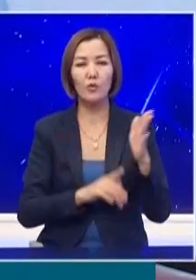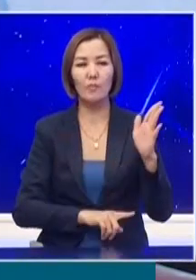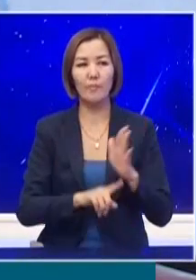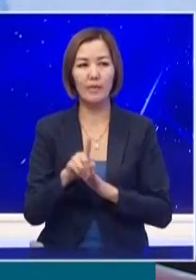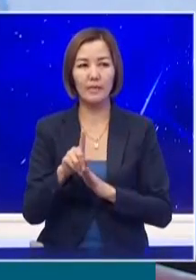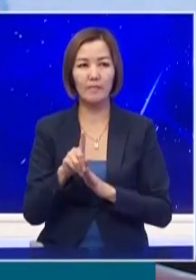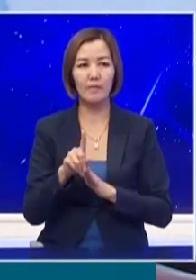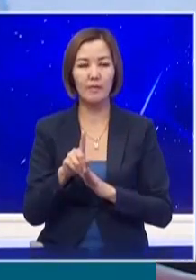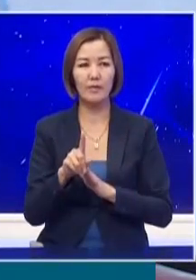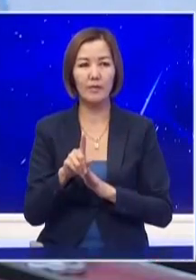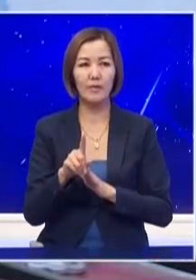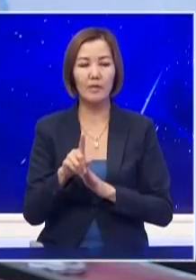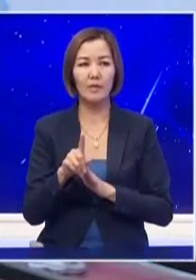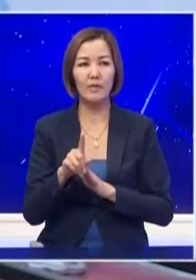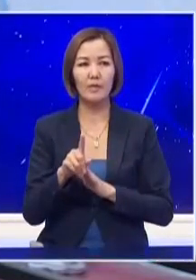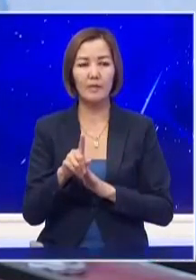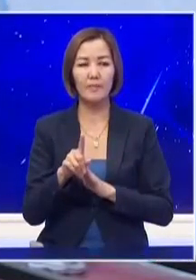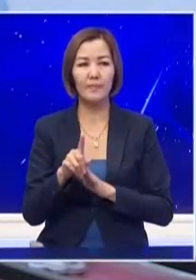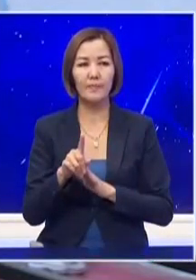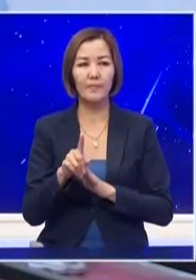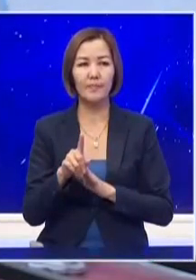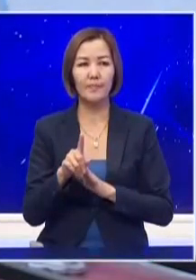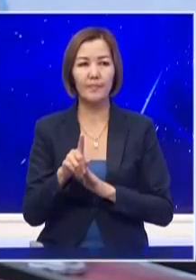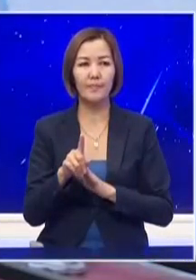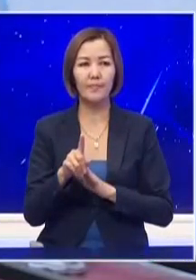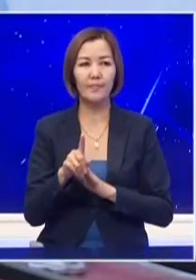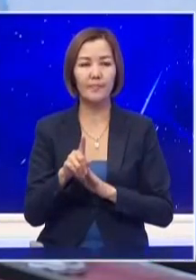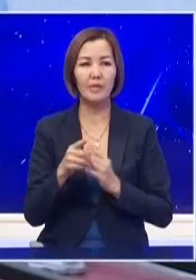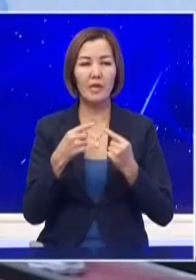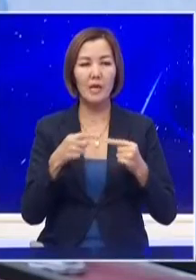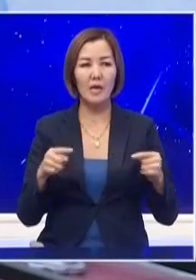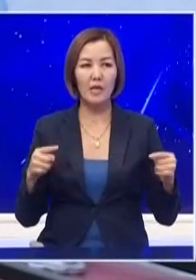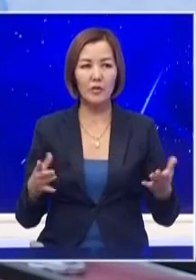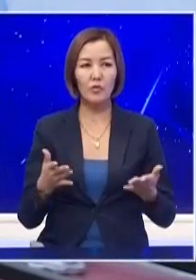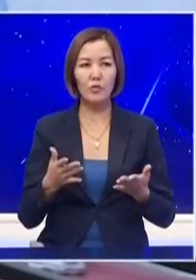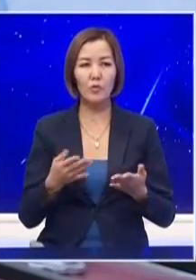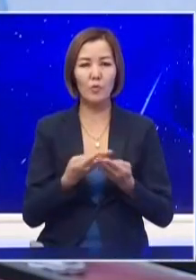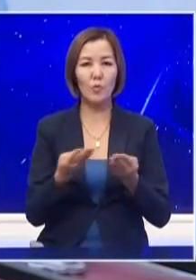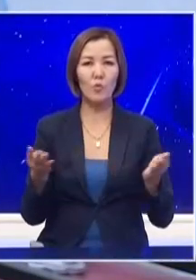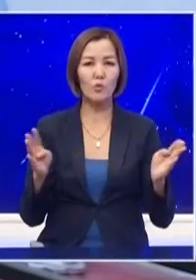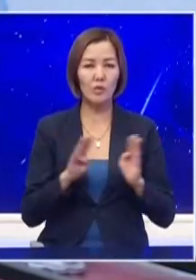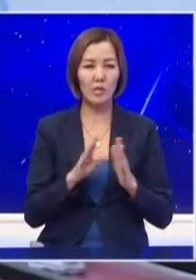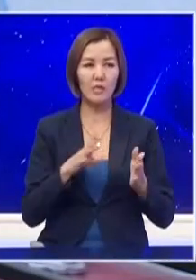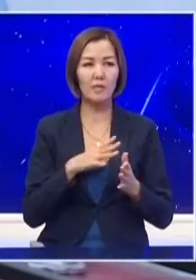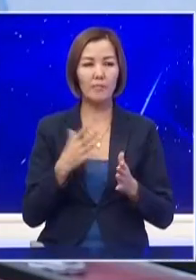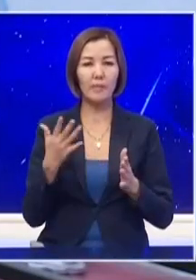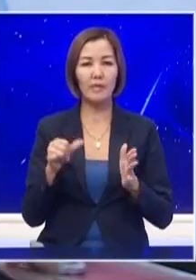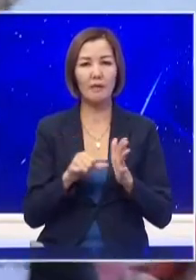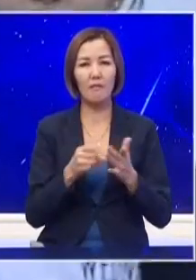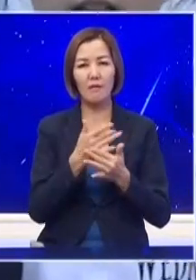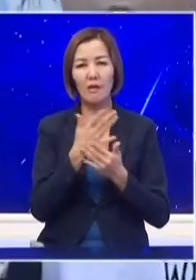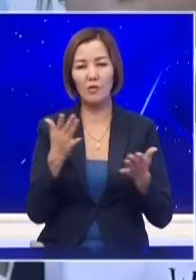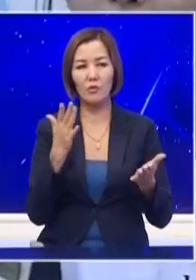қазақ үйдер, одан басқа сеткілер жасаймыз. Жайылымдық қоршауға сеткінің өзінің 5-6 түрлері